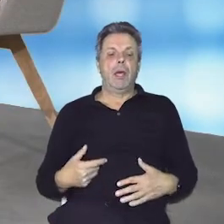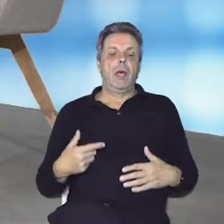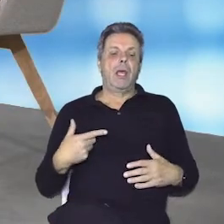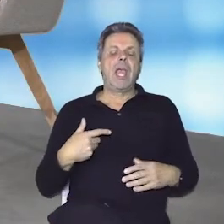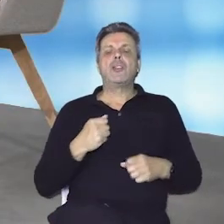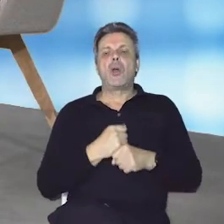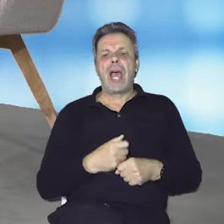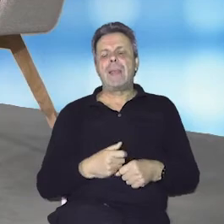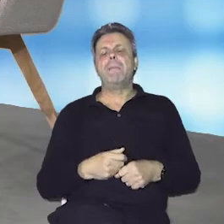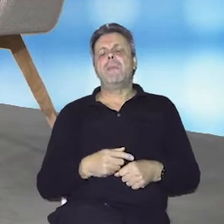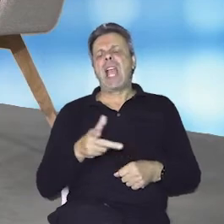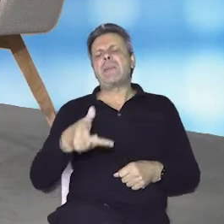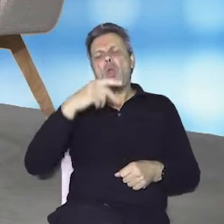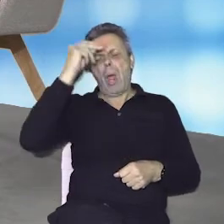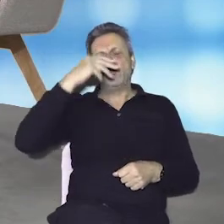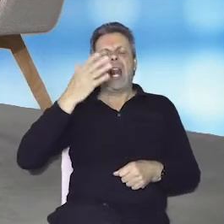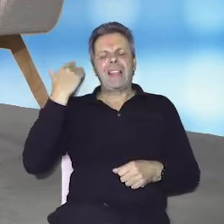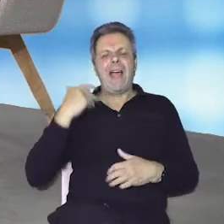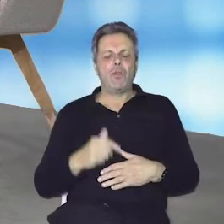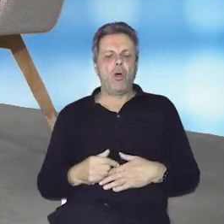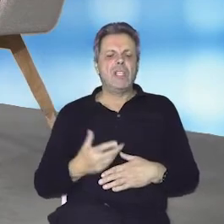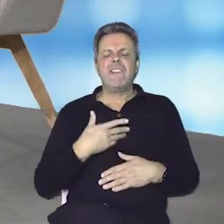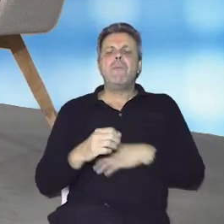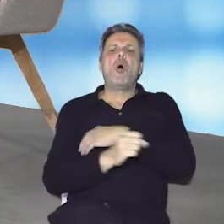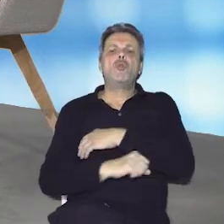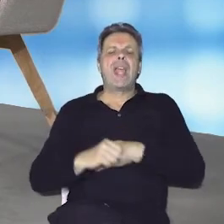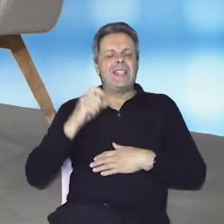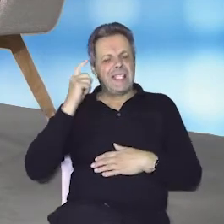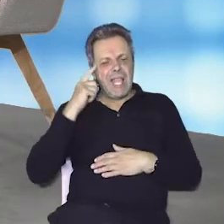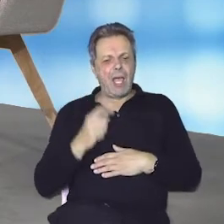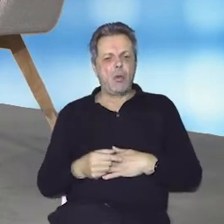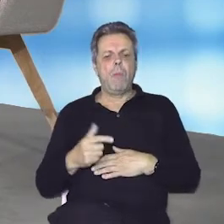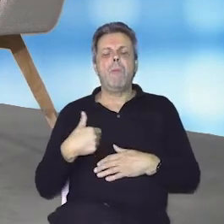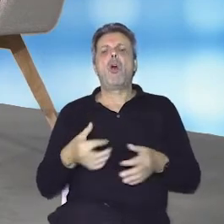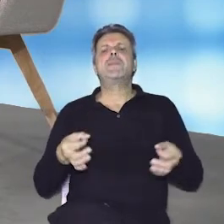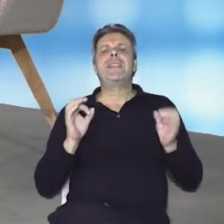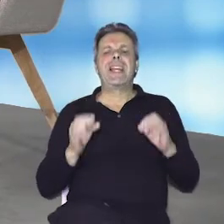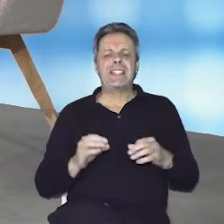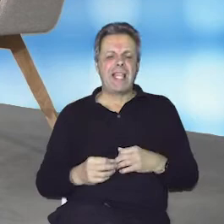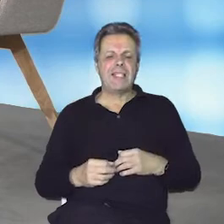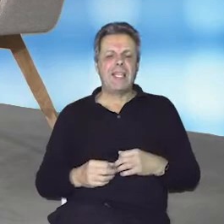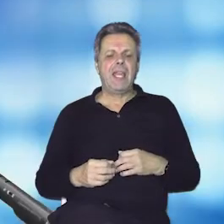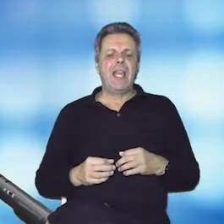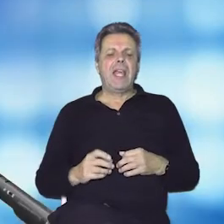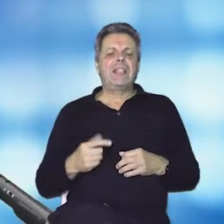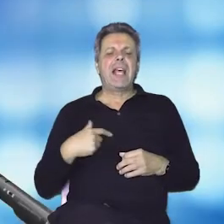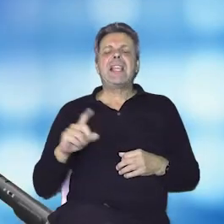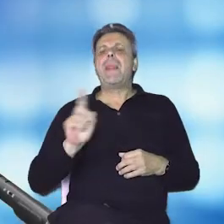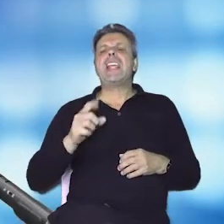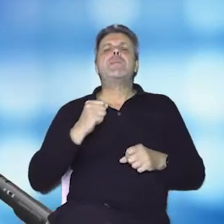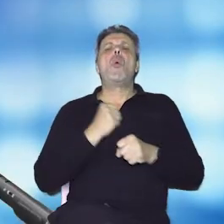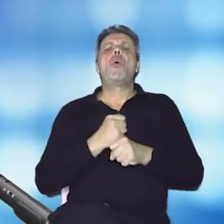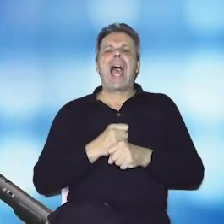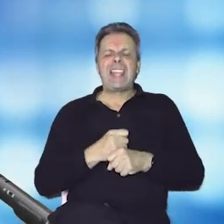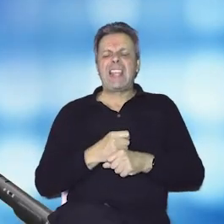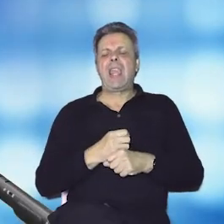se naučila davno. I evo, svi moji studenti znaju, odnosno moji specijalizanti, da nipošto se ne smiju raditi punkcije